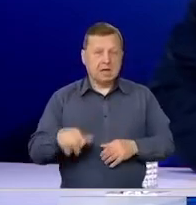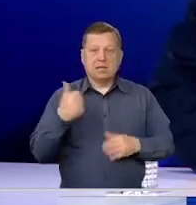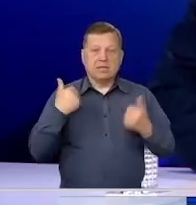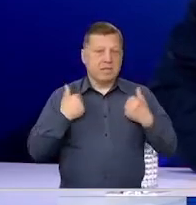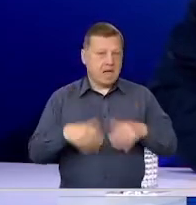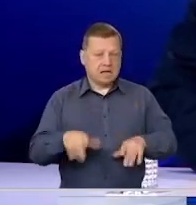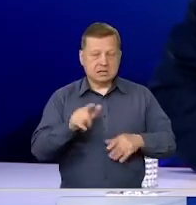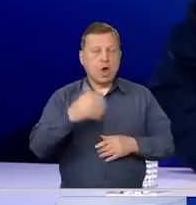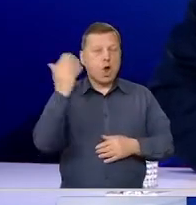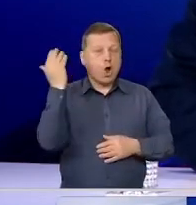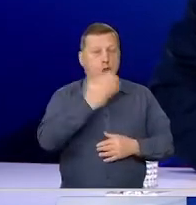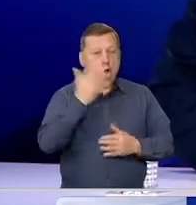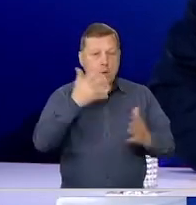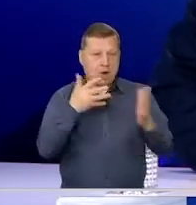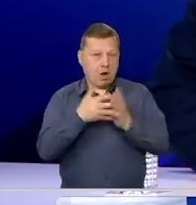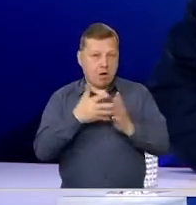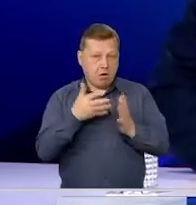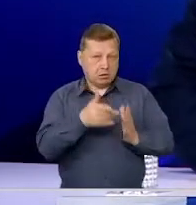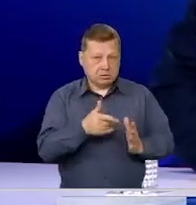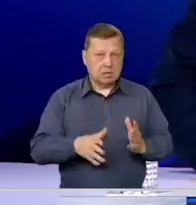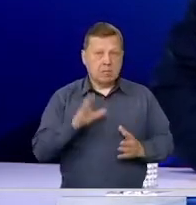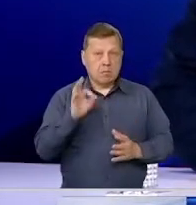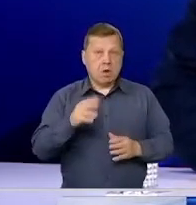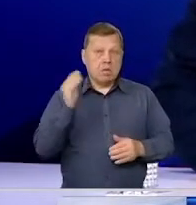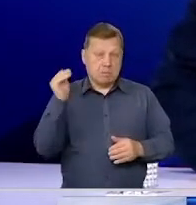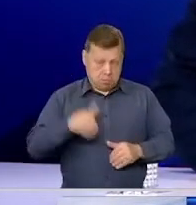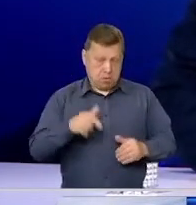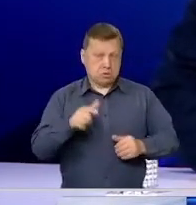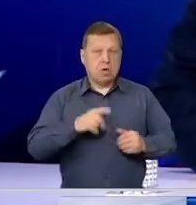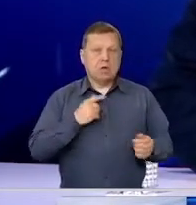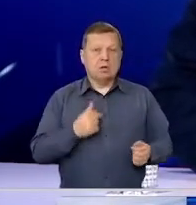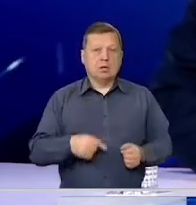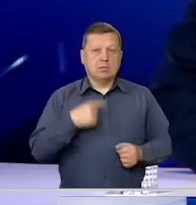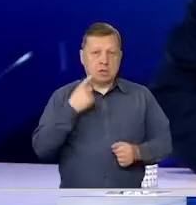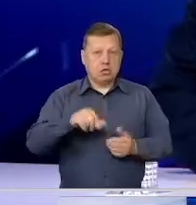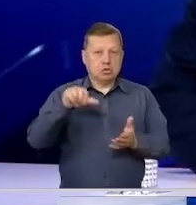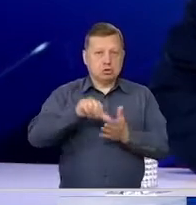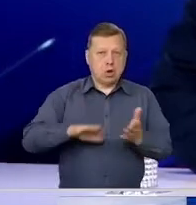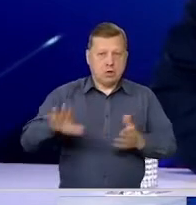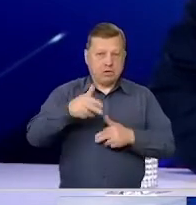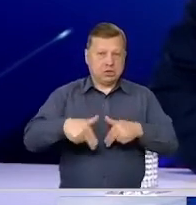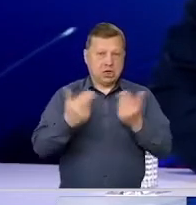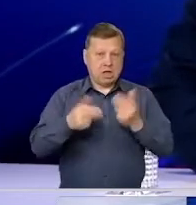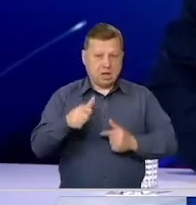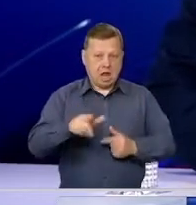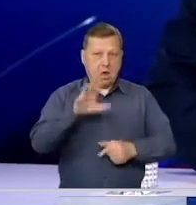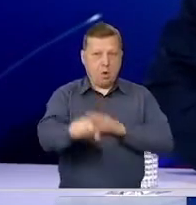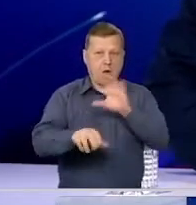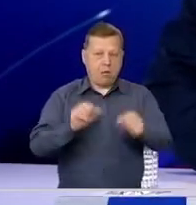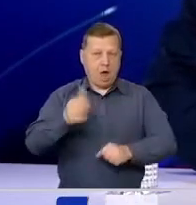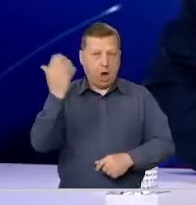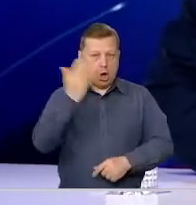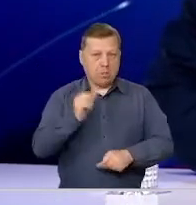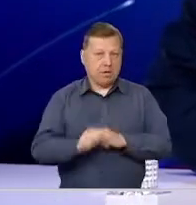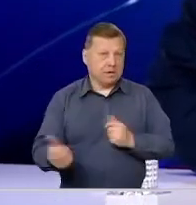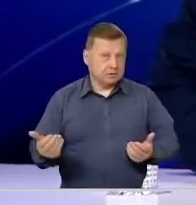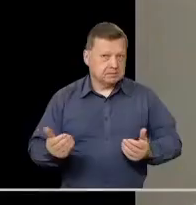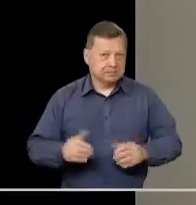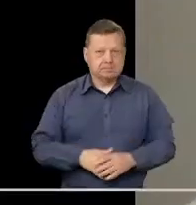przeprowadzenia dekomunizacji, bo to otworzyłoby drogę do dekomunizacji także środowiska dziennikarzy. Dominik Cierpioł.